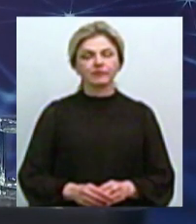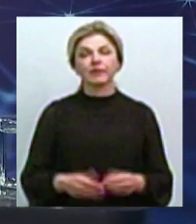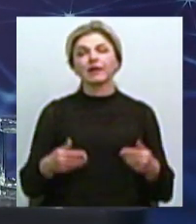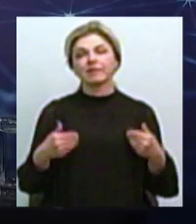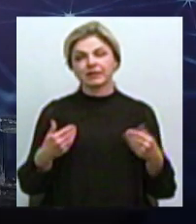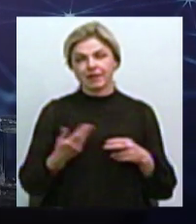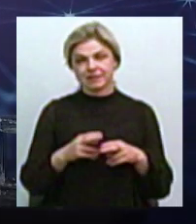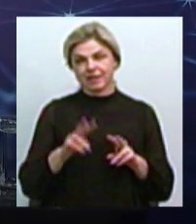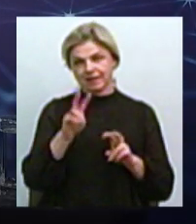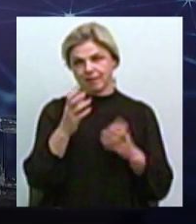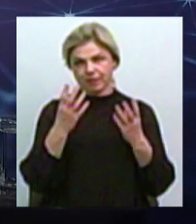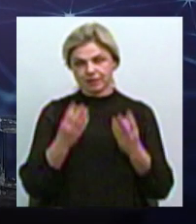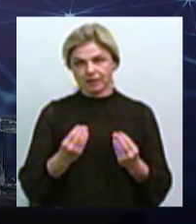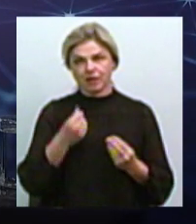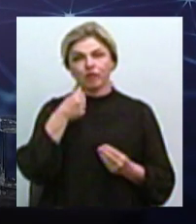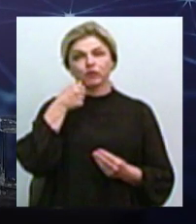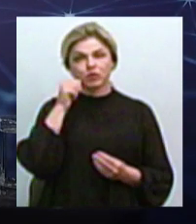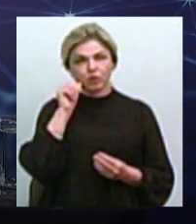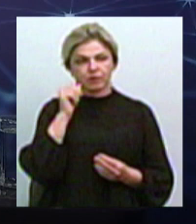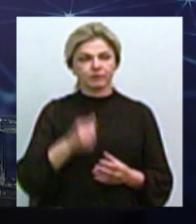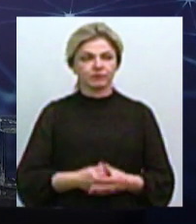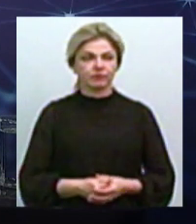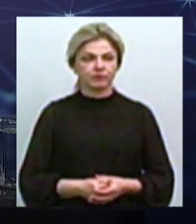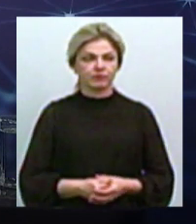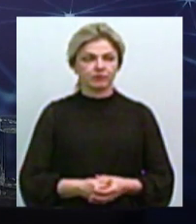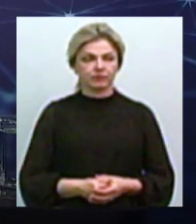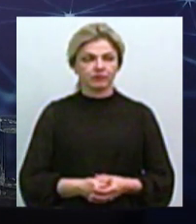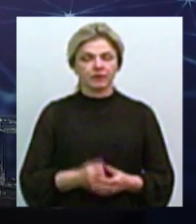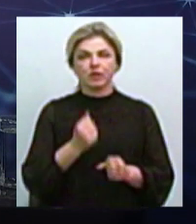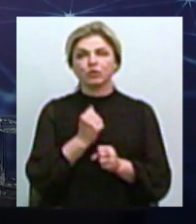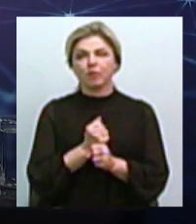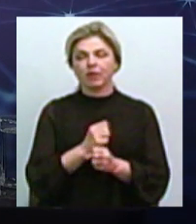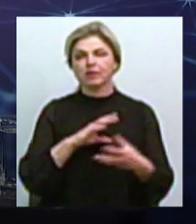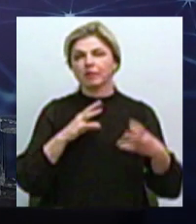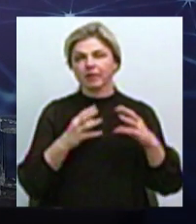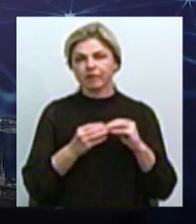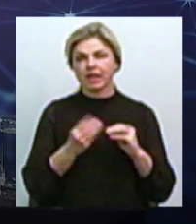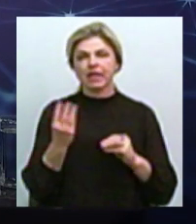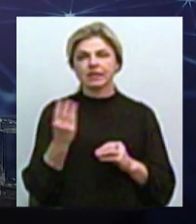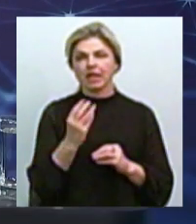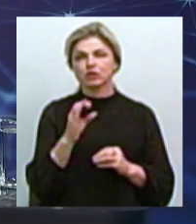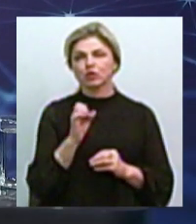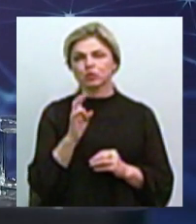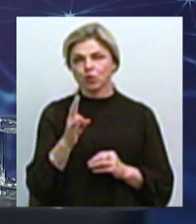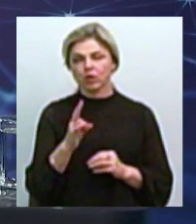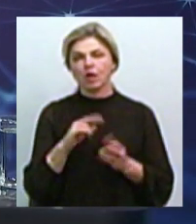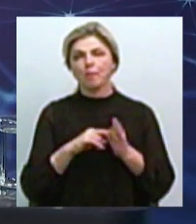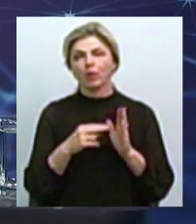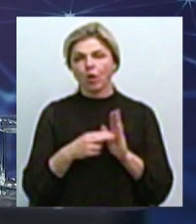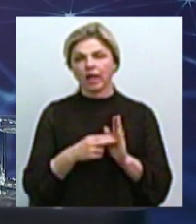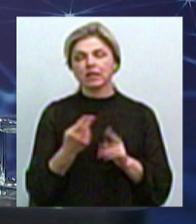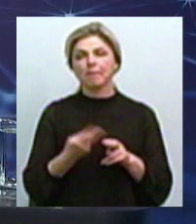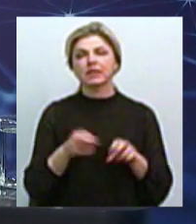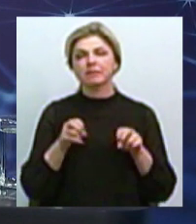Вітаю, це тема дня. Вчора підбили підсумки третього сезону проєкту «Безпека дитини», в